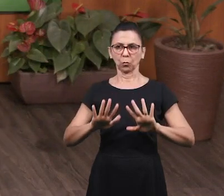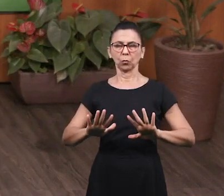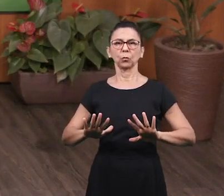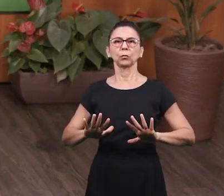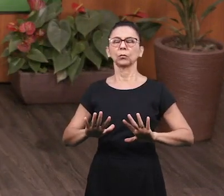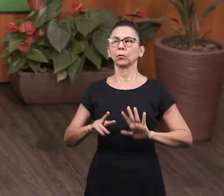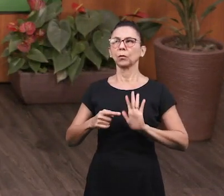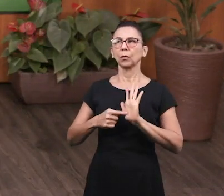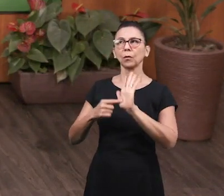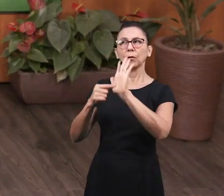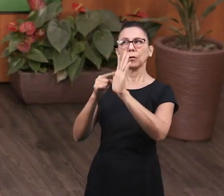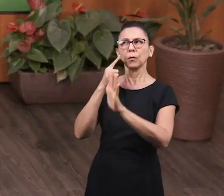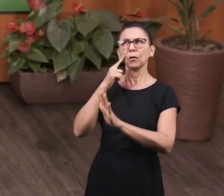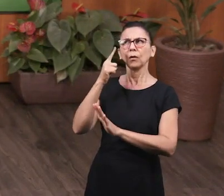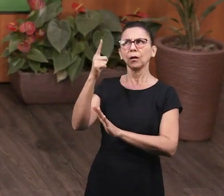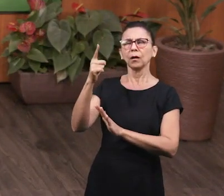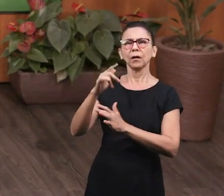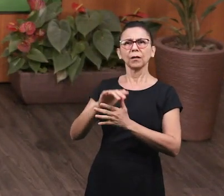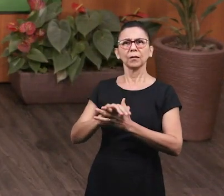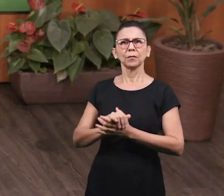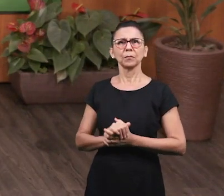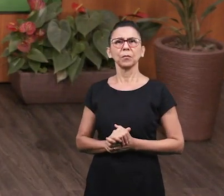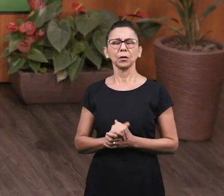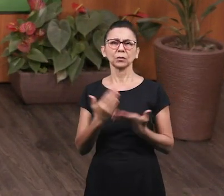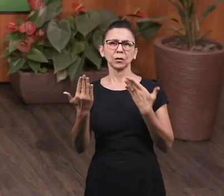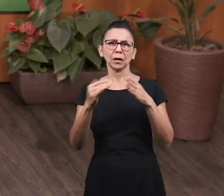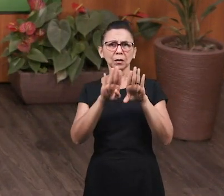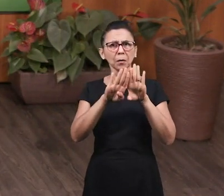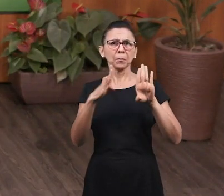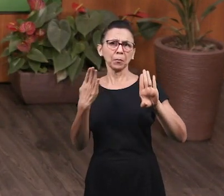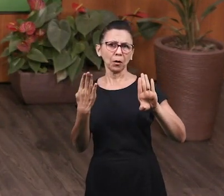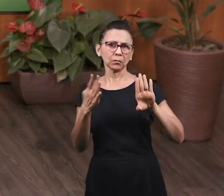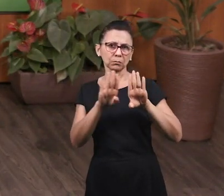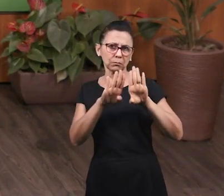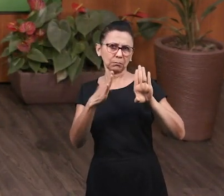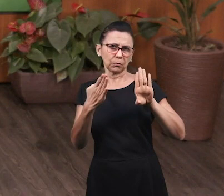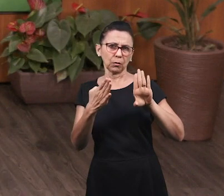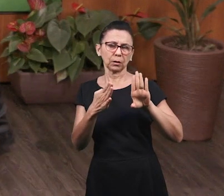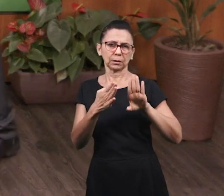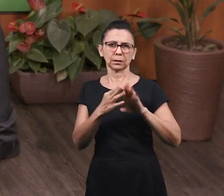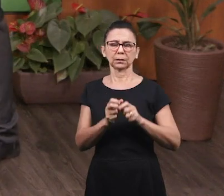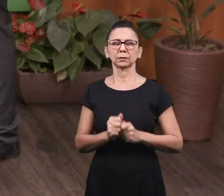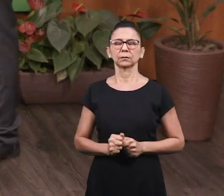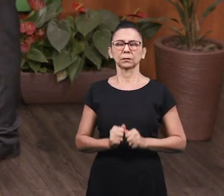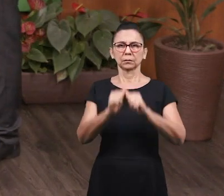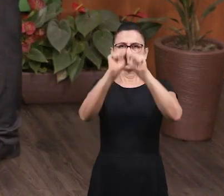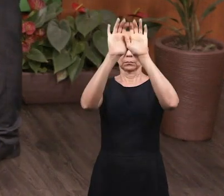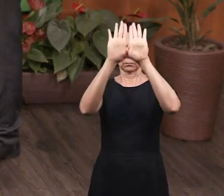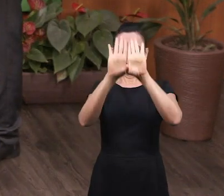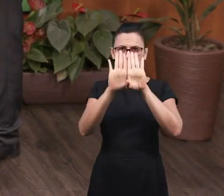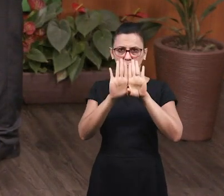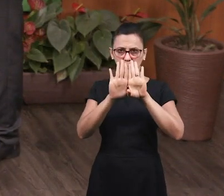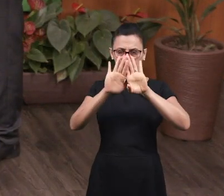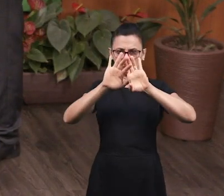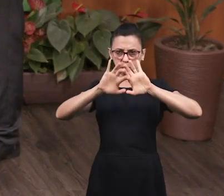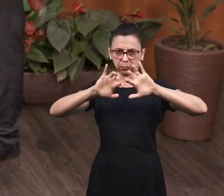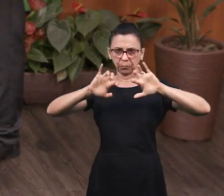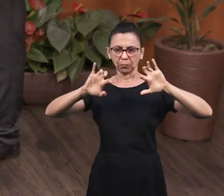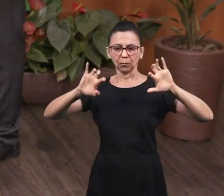spécial, c'est-à-dire c'est cette partie ici. Donc c'était la porte, une entrée, c'était la